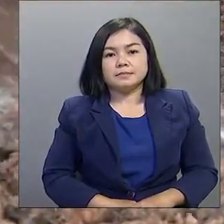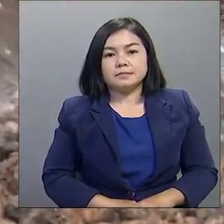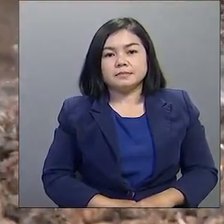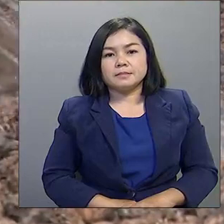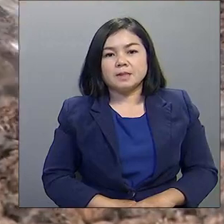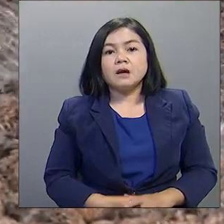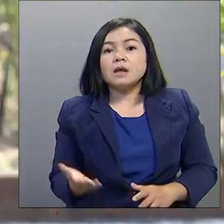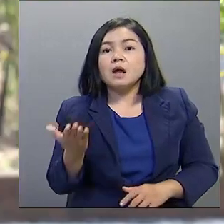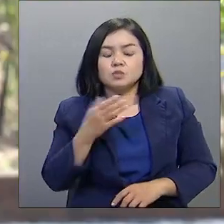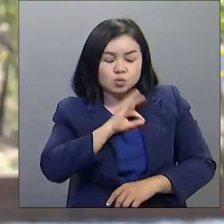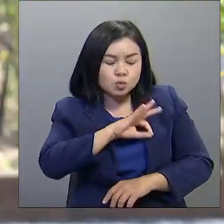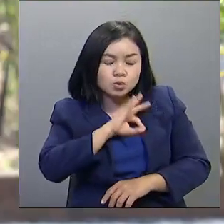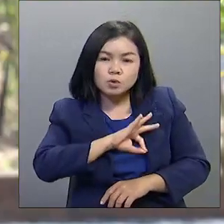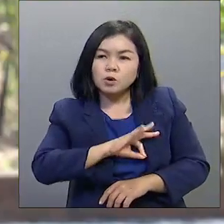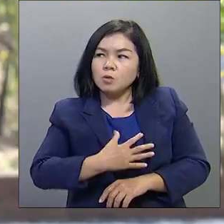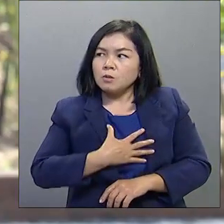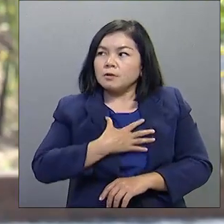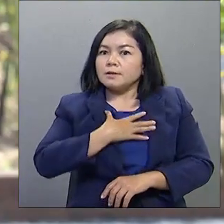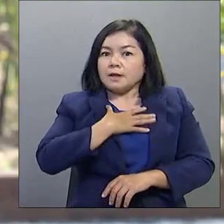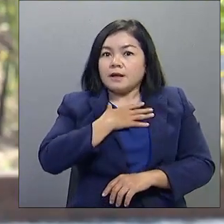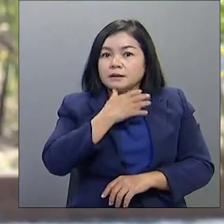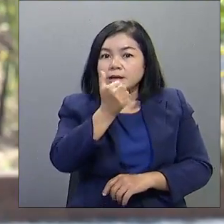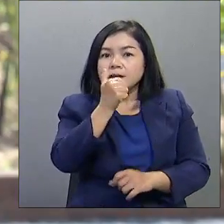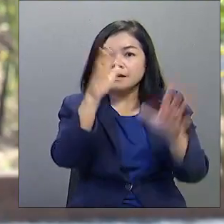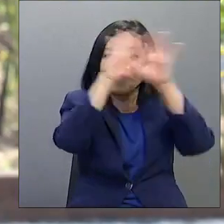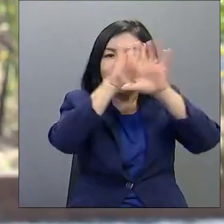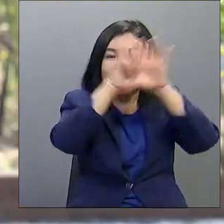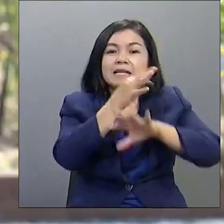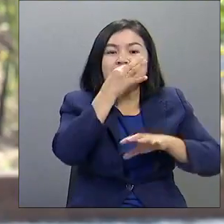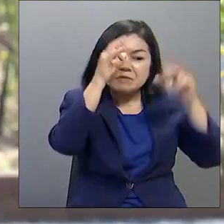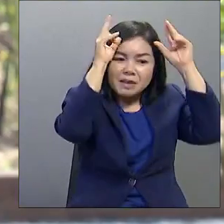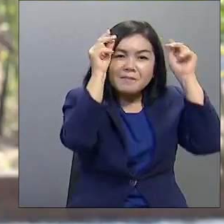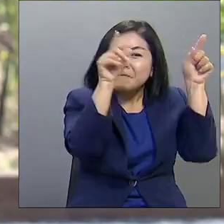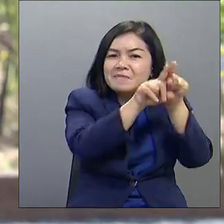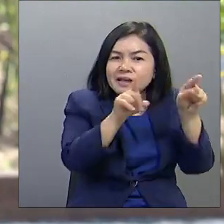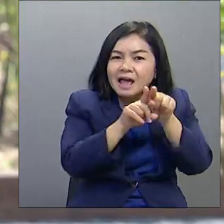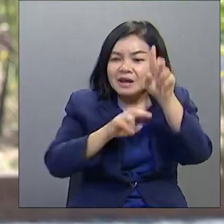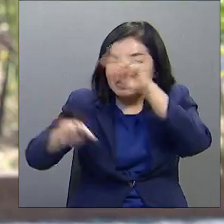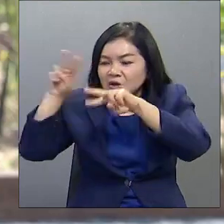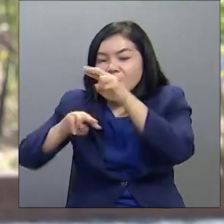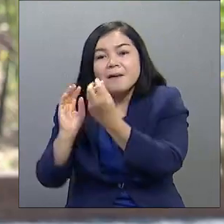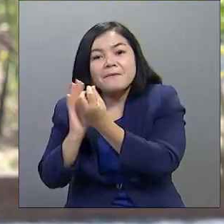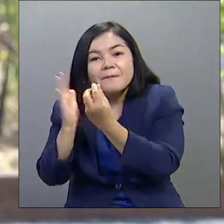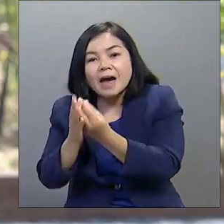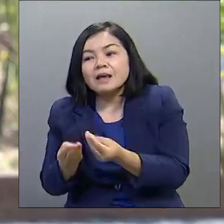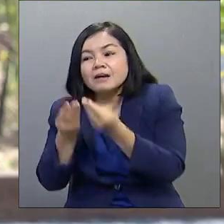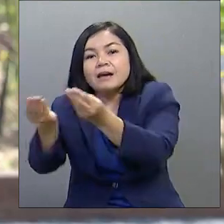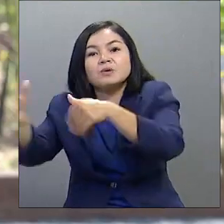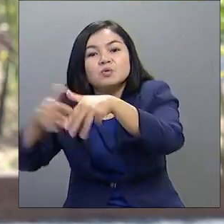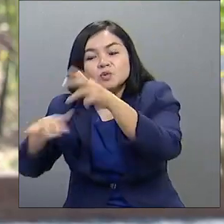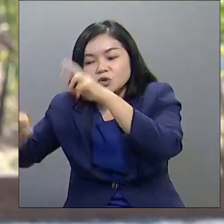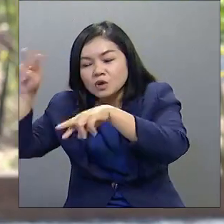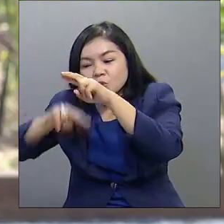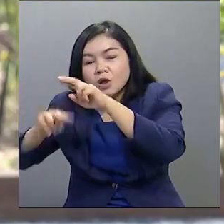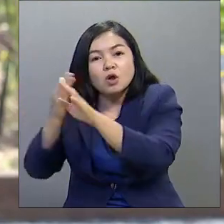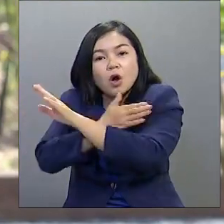พี่รู้สึกภูมิใจนะมันรู้สึกเหมือนเรายังทำอาชีพพยาบาลอยู่ก็คือเราได้ดูแลเรื่องอาหารตั้งแต่ก่อนที่เขาจะ